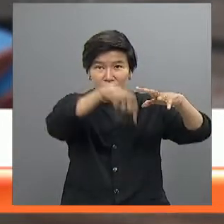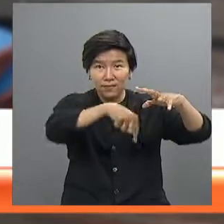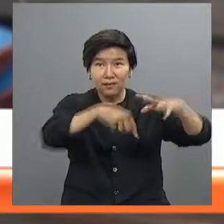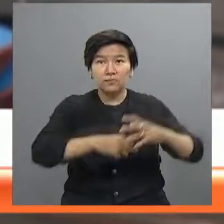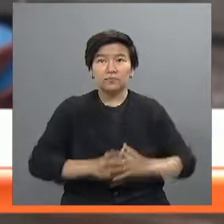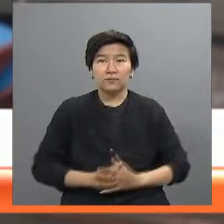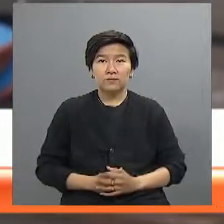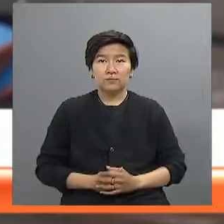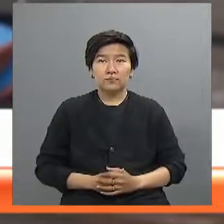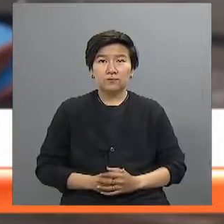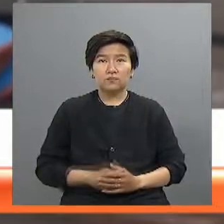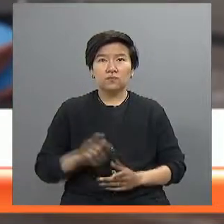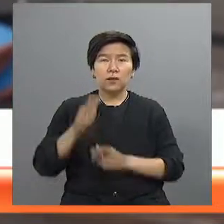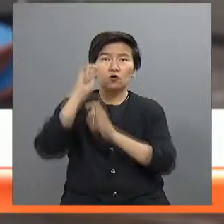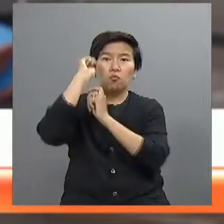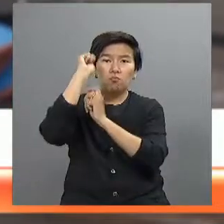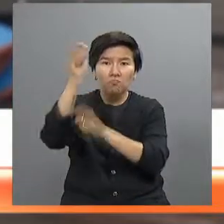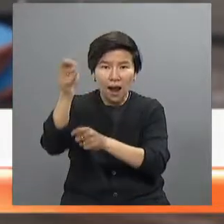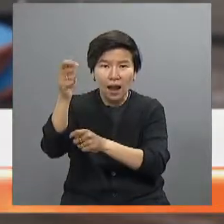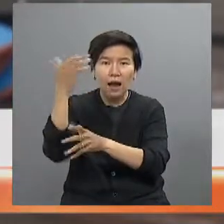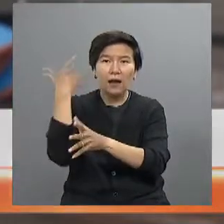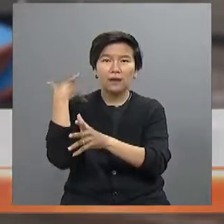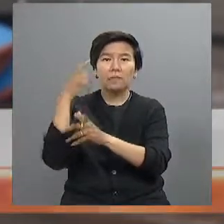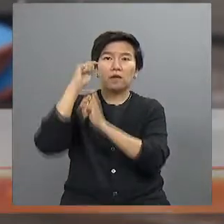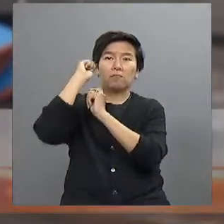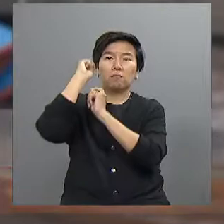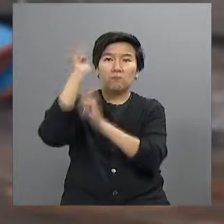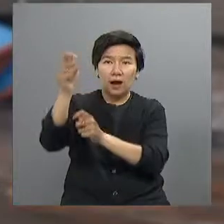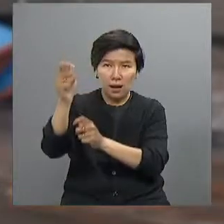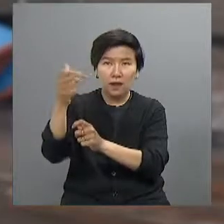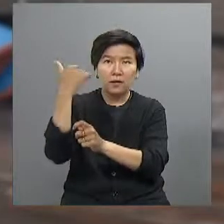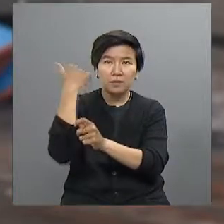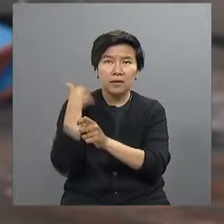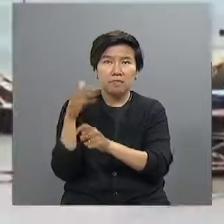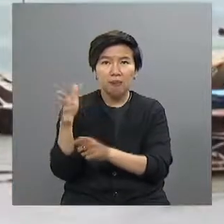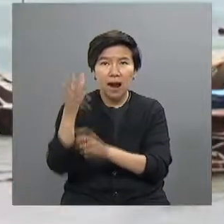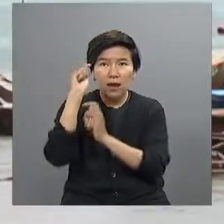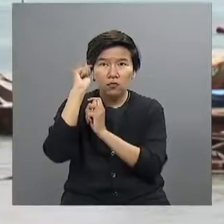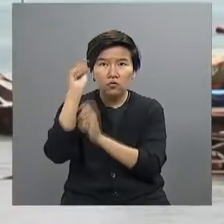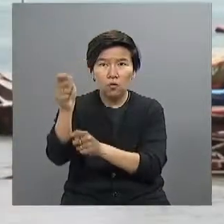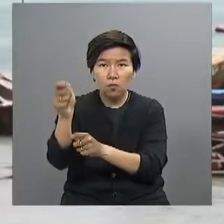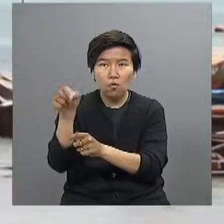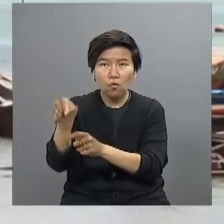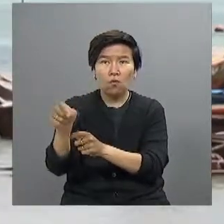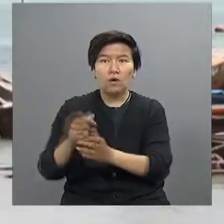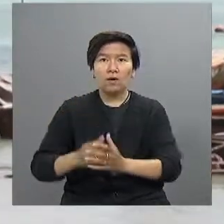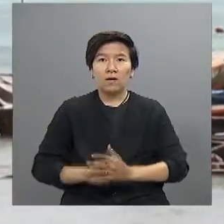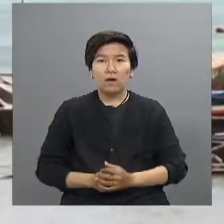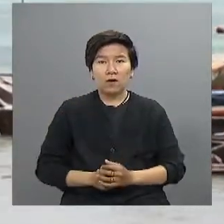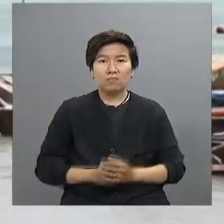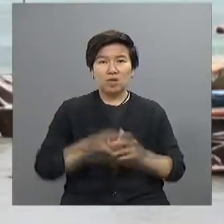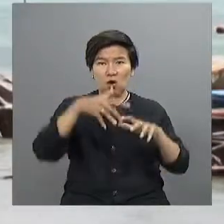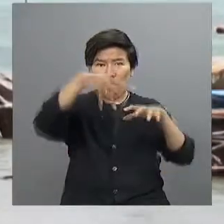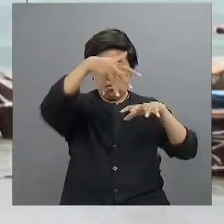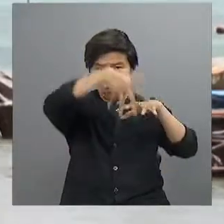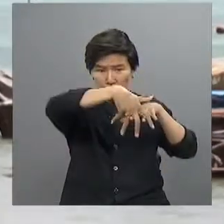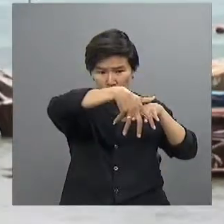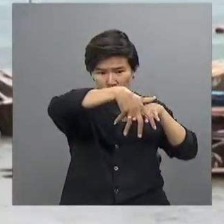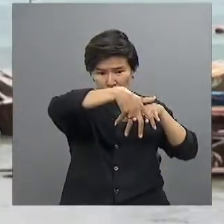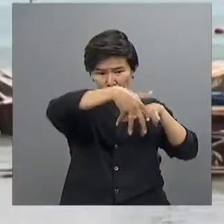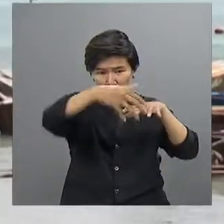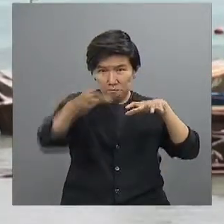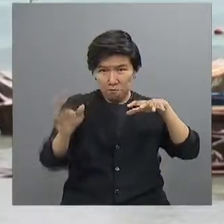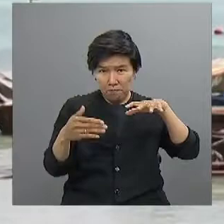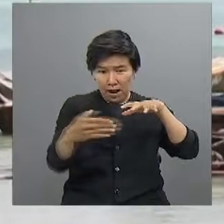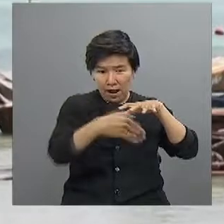ไปตกปลาแล้วก็ใช้เบ็ดแต่ว่าสว่ารอบนี้คือไปวางเลยไป